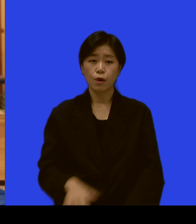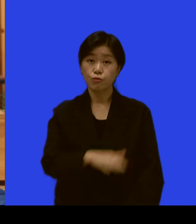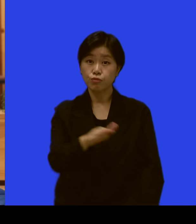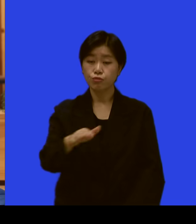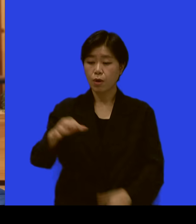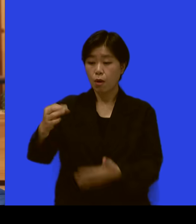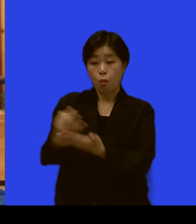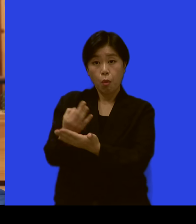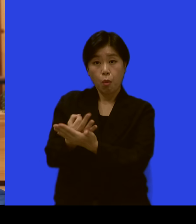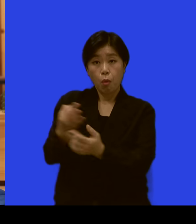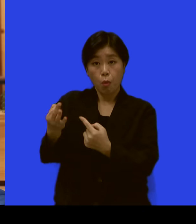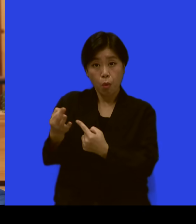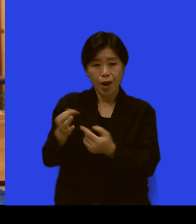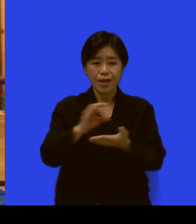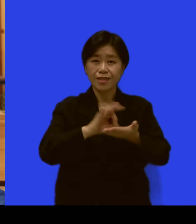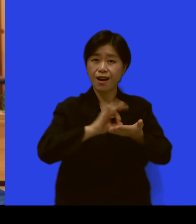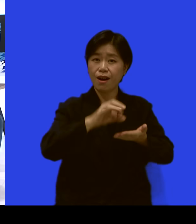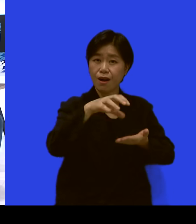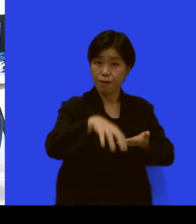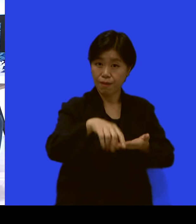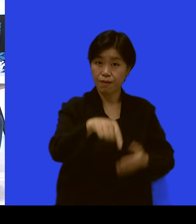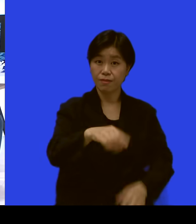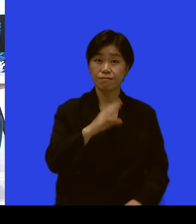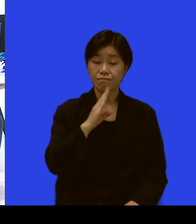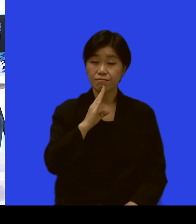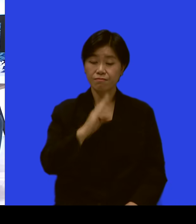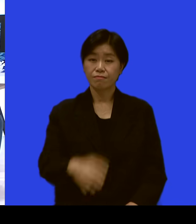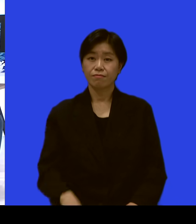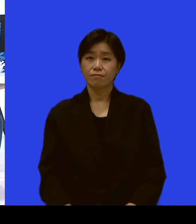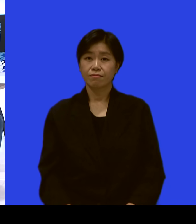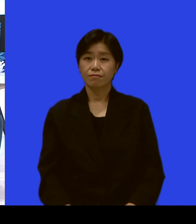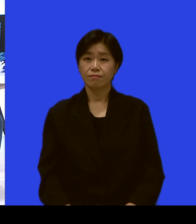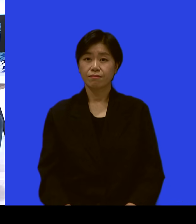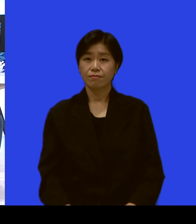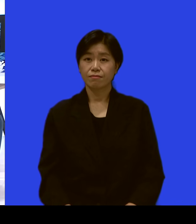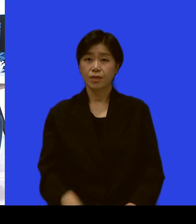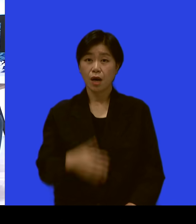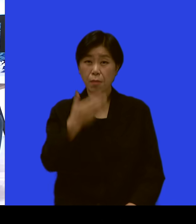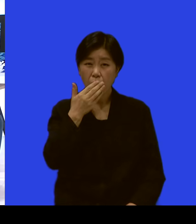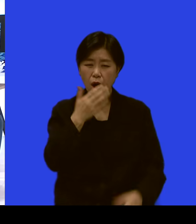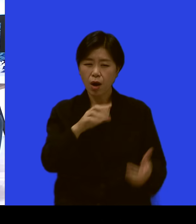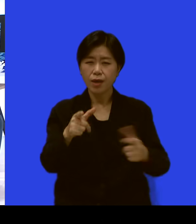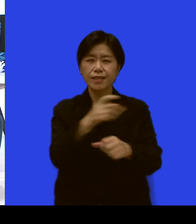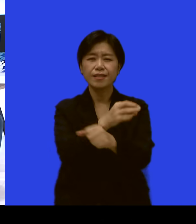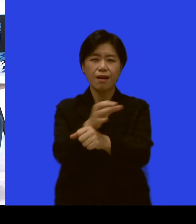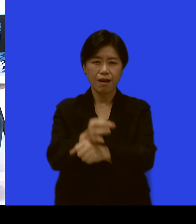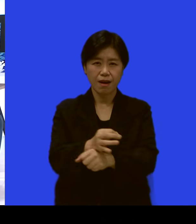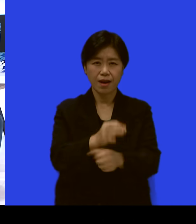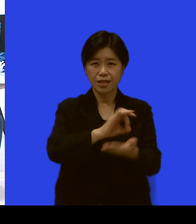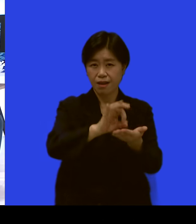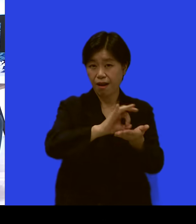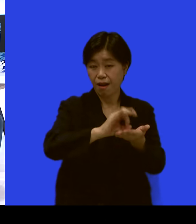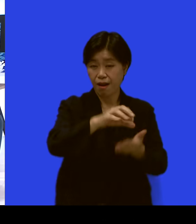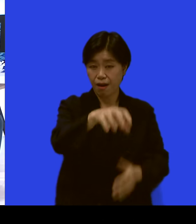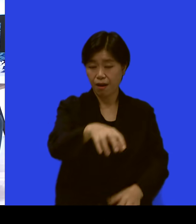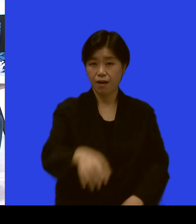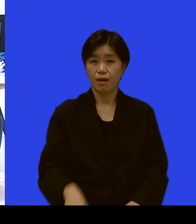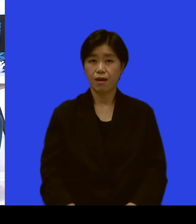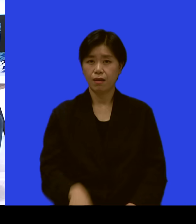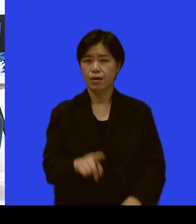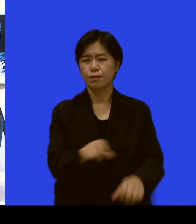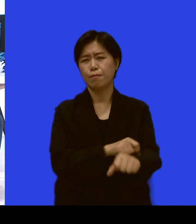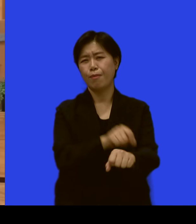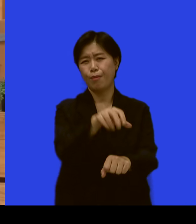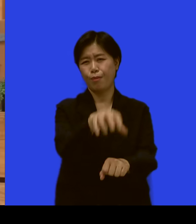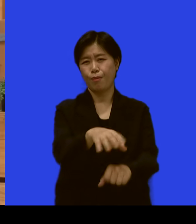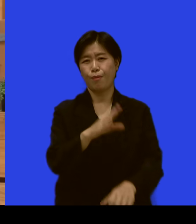제일 원초적인 비용이 바로 맞습니다. 시장에서 다 시작이 되지 않습니까? 맞습니다. 바로 우리 식생활에서부터 시작이 되기 때문에 그 시장이라는 곳은 참 특수한 곳인 것